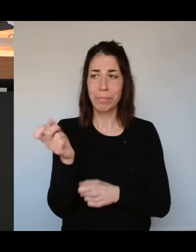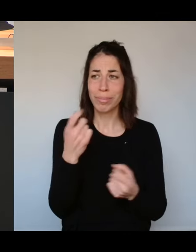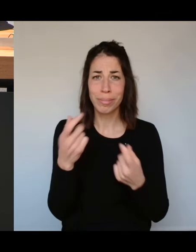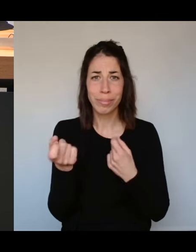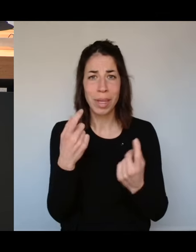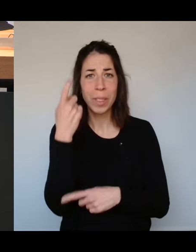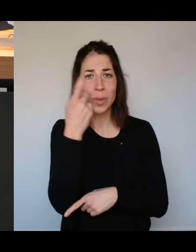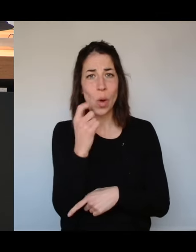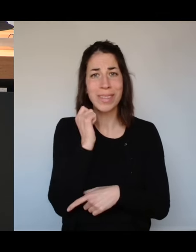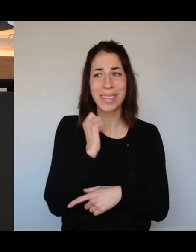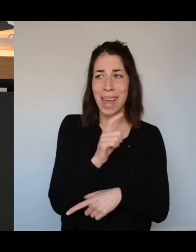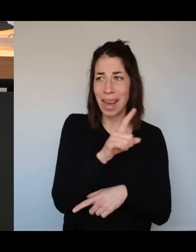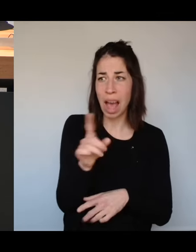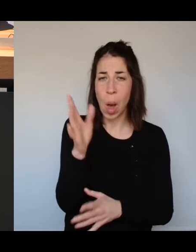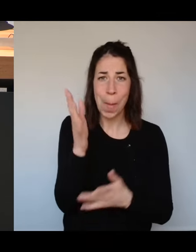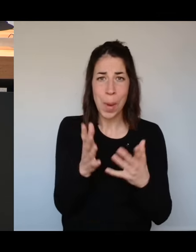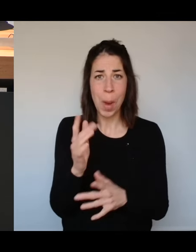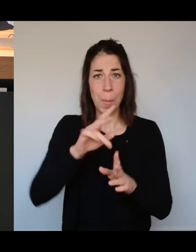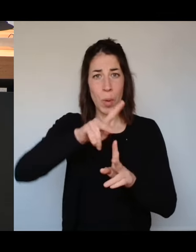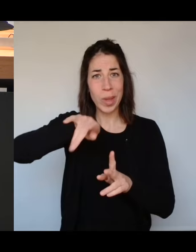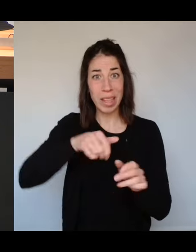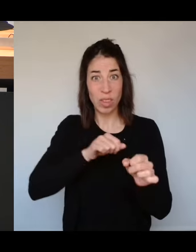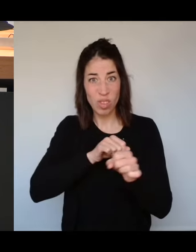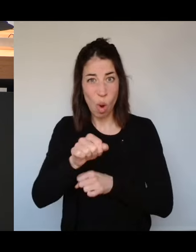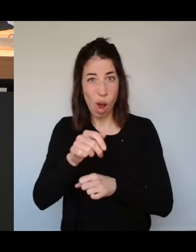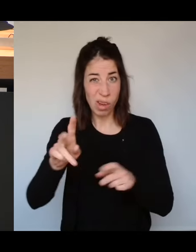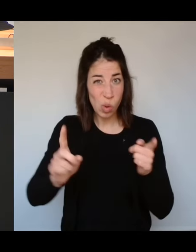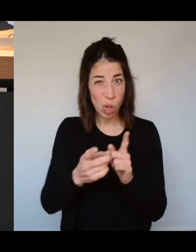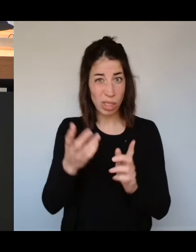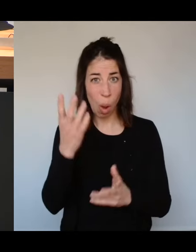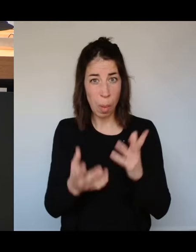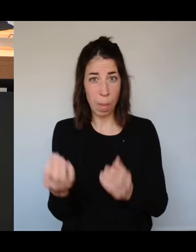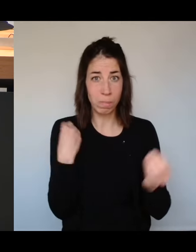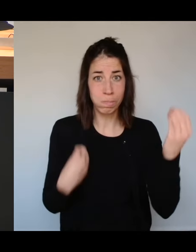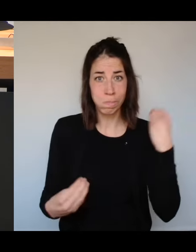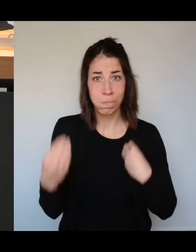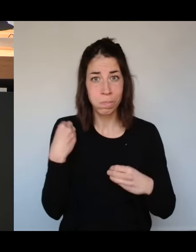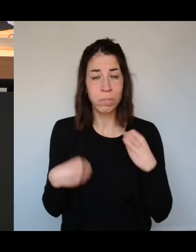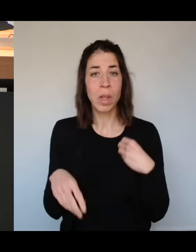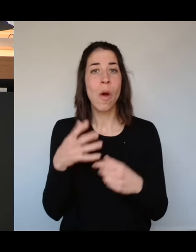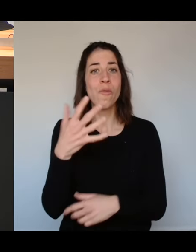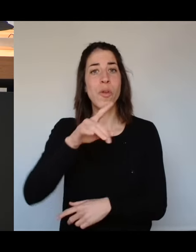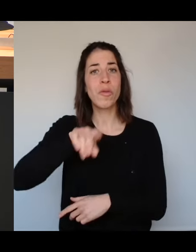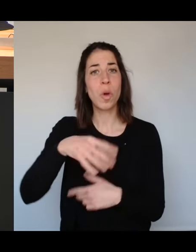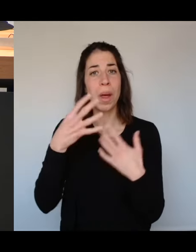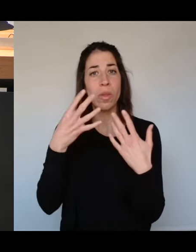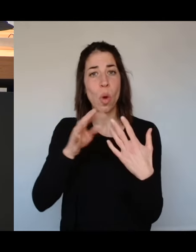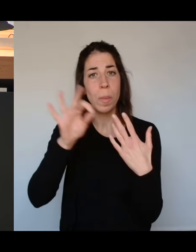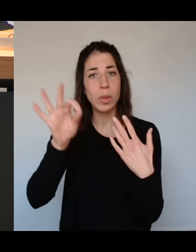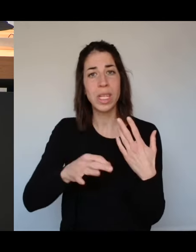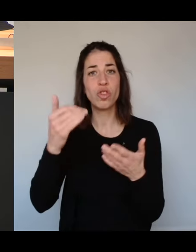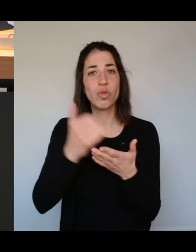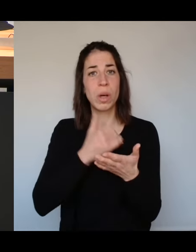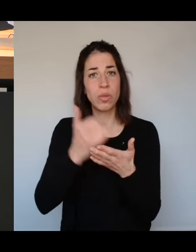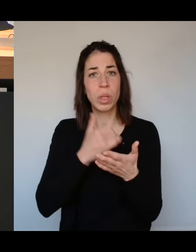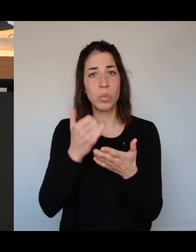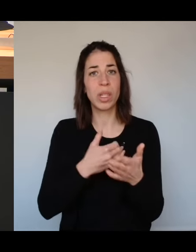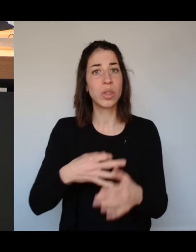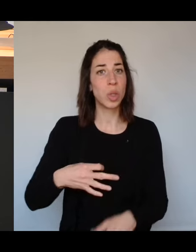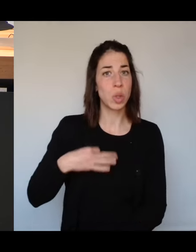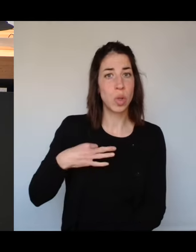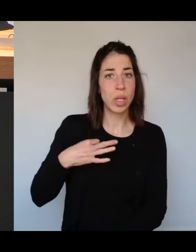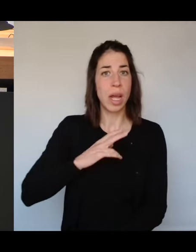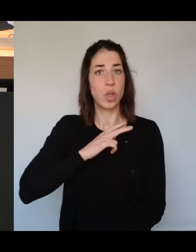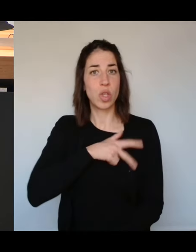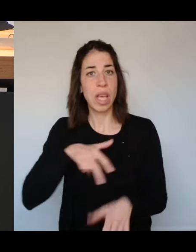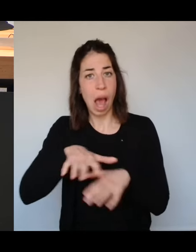die 5,9% Einsparung, die jedes Ressort, also auch Gesundheit und Soziales, bringen müssen, die trifft, die an Orten